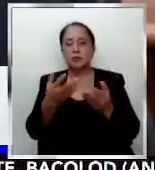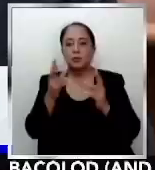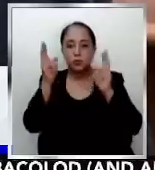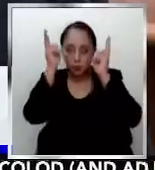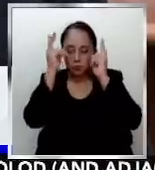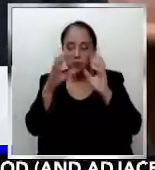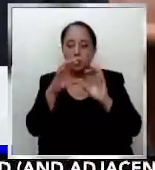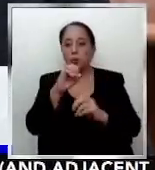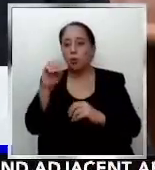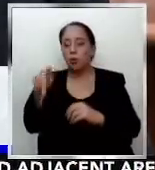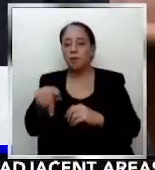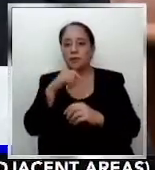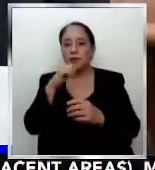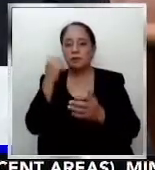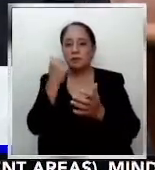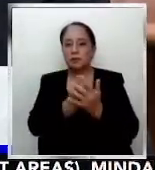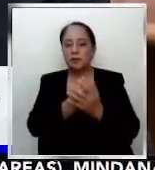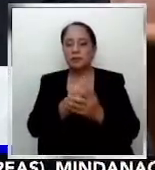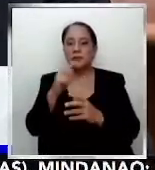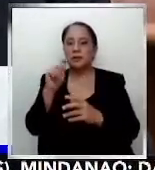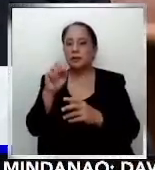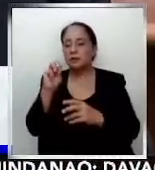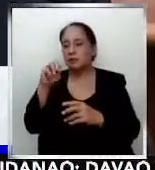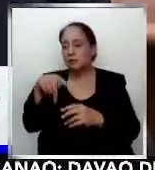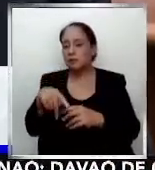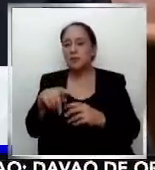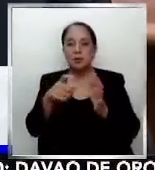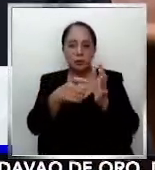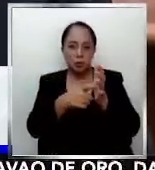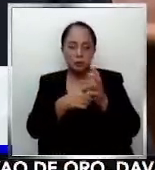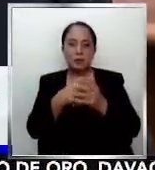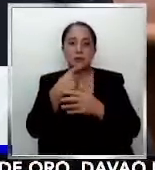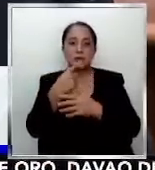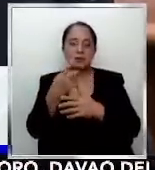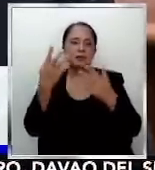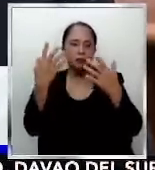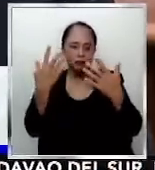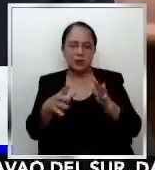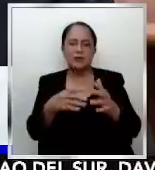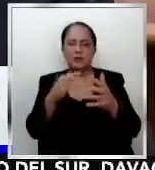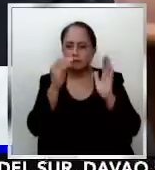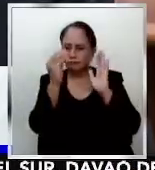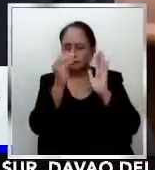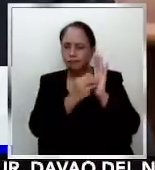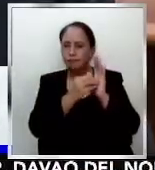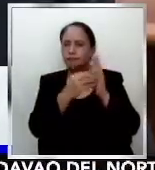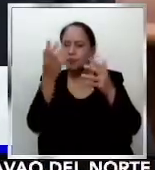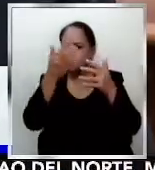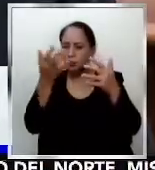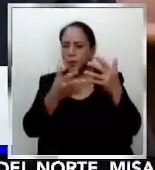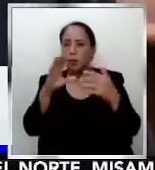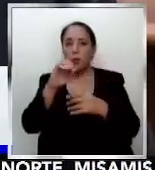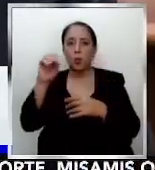na hindi pumasa sa temperature requirement. Paliwanag ni Kulaste, nagpasa ng mga dokumento ang naturang kooperatiba na nagpapatunay